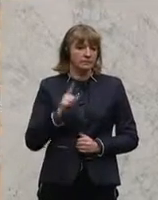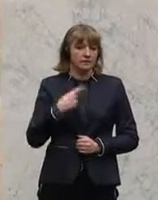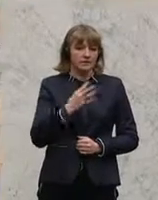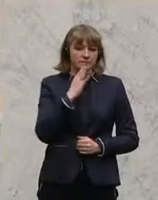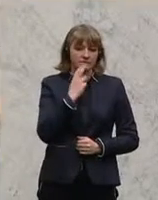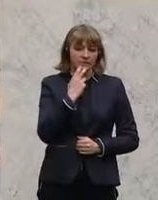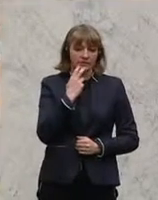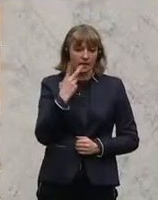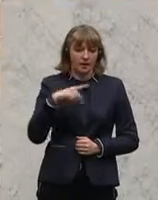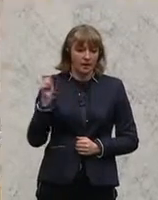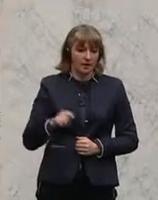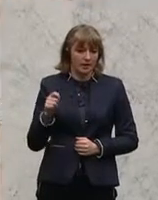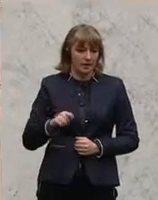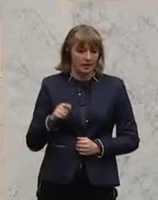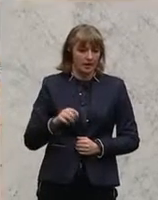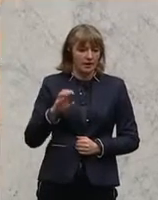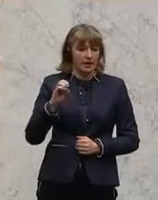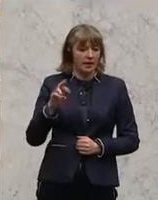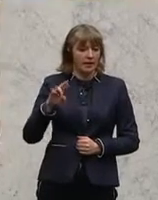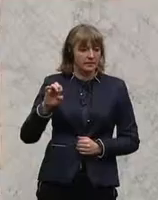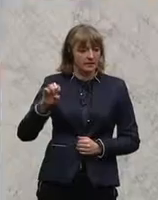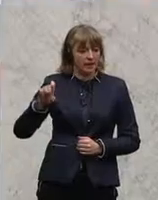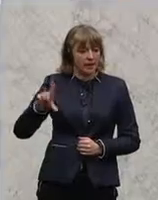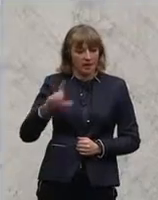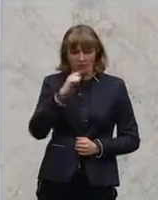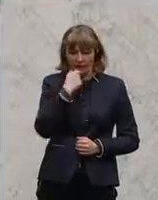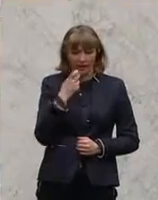Notverordnungen Gesetze ändern könne, sei neu und